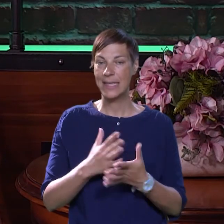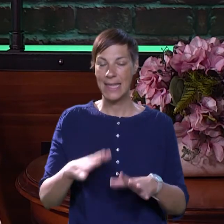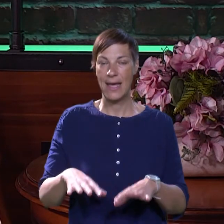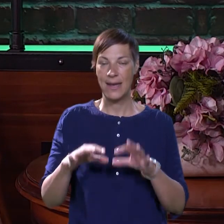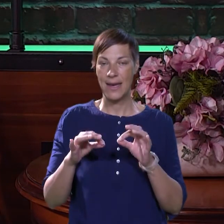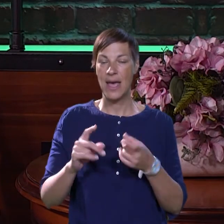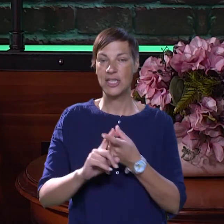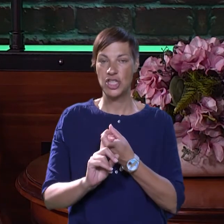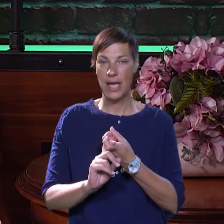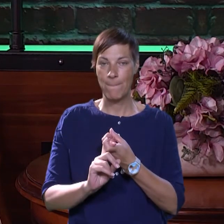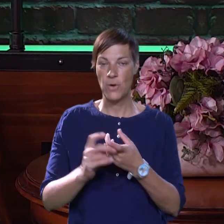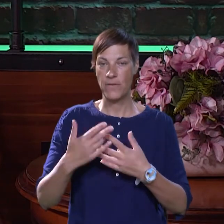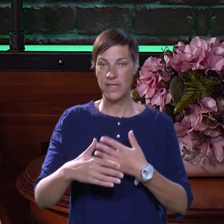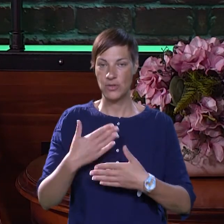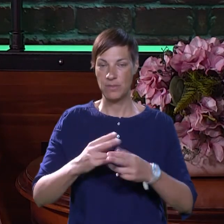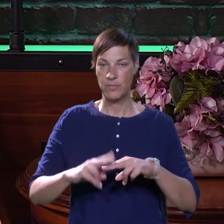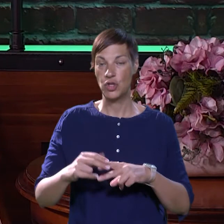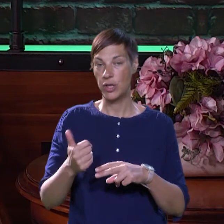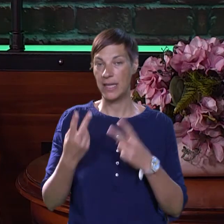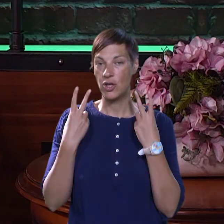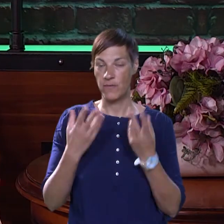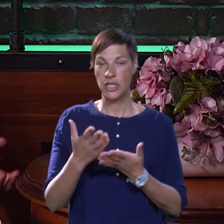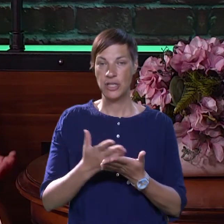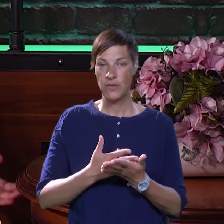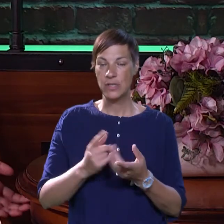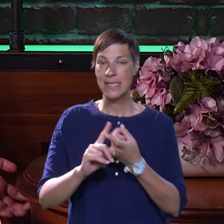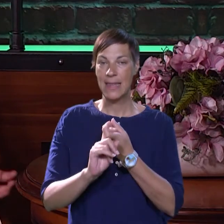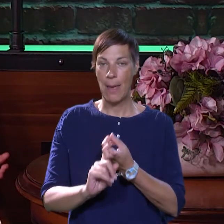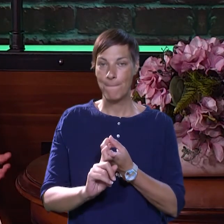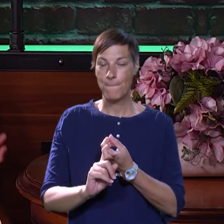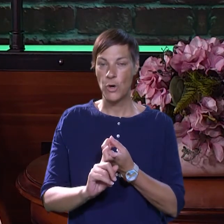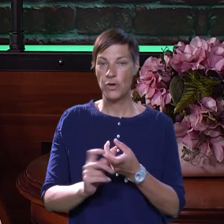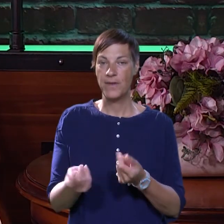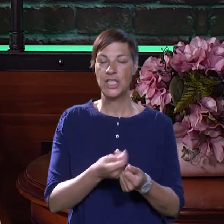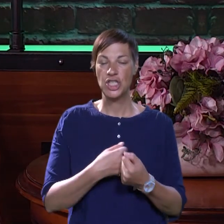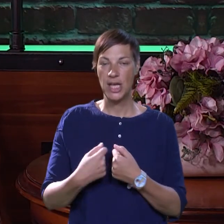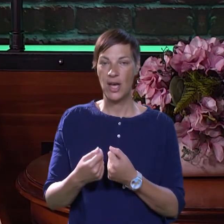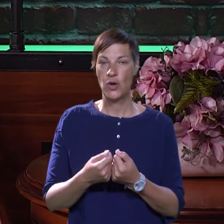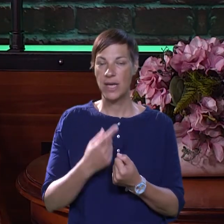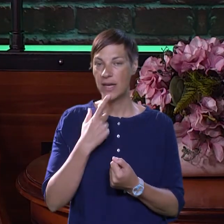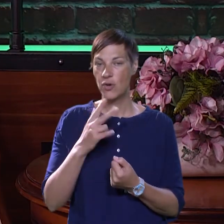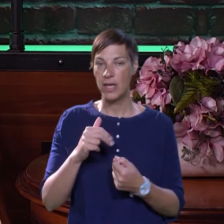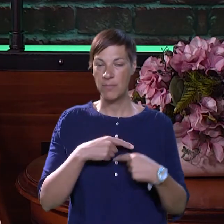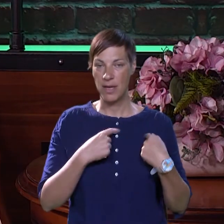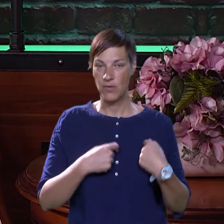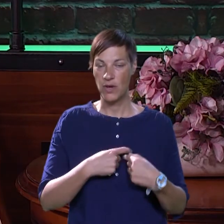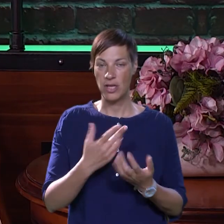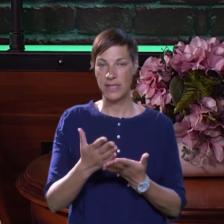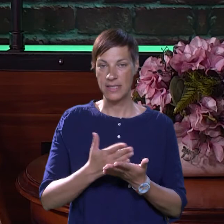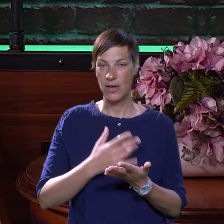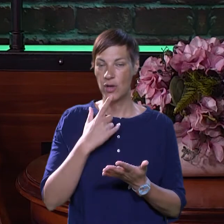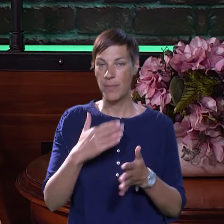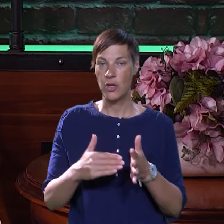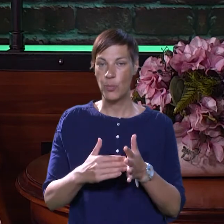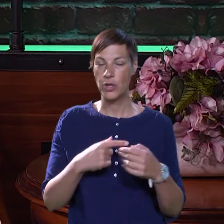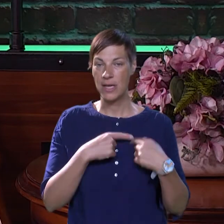je da nađe i poveže, između ostalog, to je jedna od važnih funkcija, da poveže organizacije koje imaju volonterske zadatke,